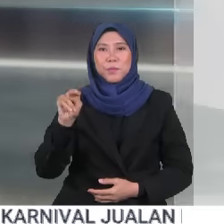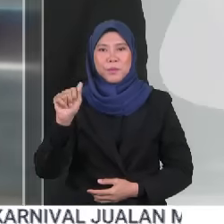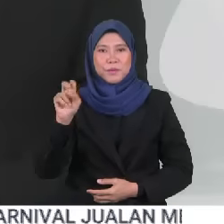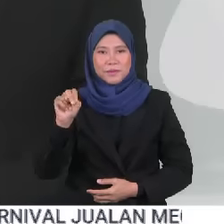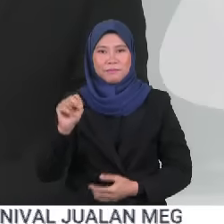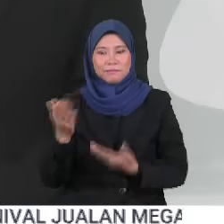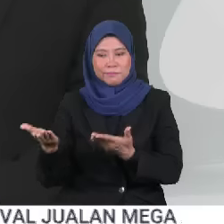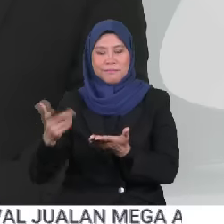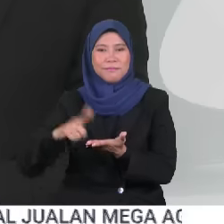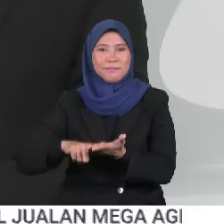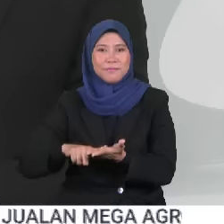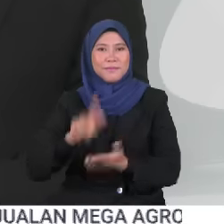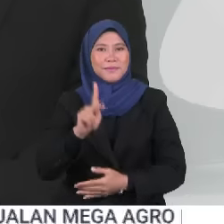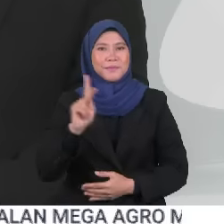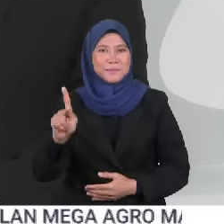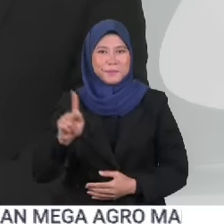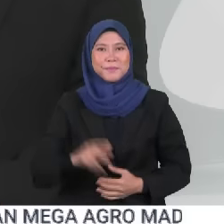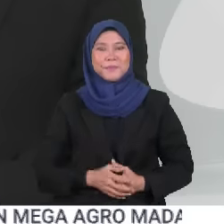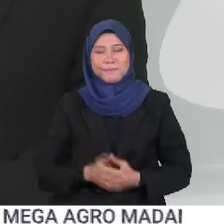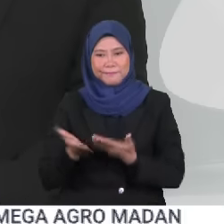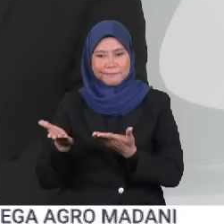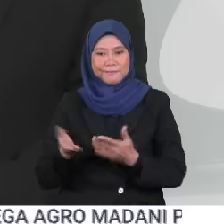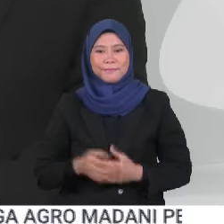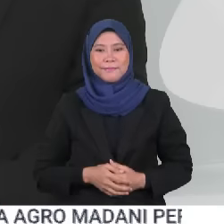bersama redin Robin di Kota Kinabalu